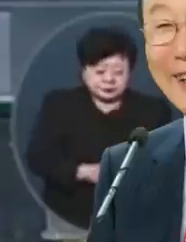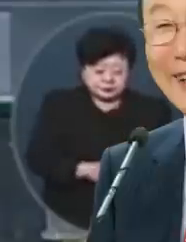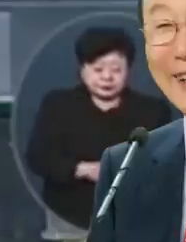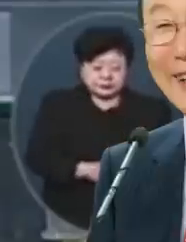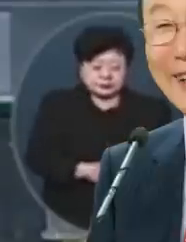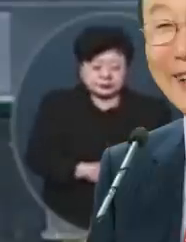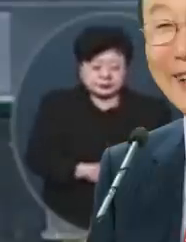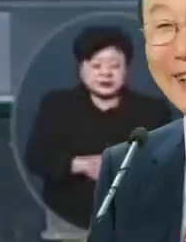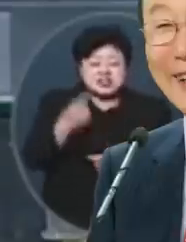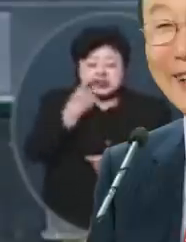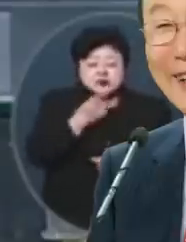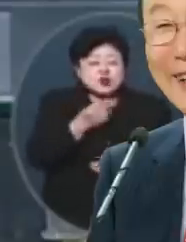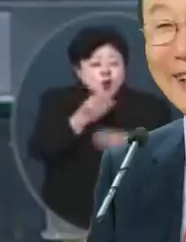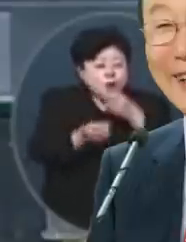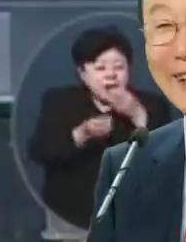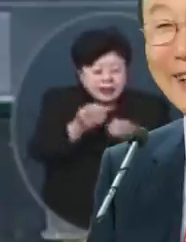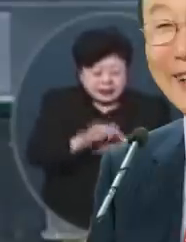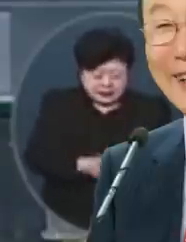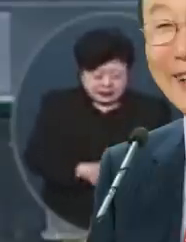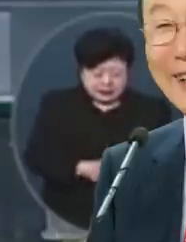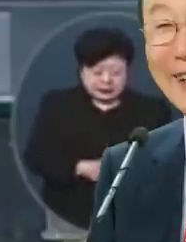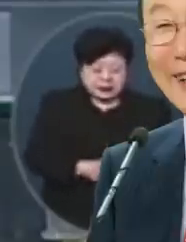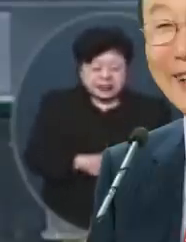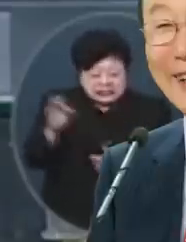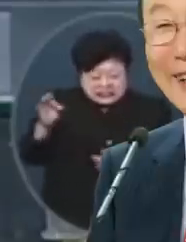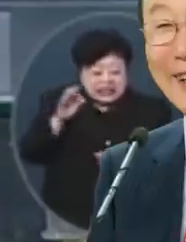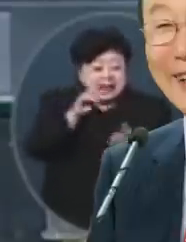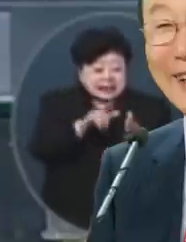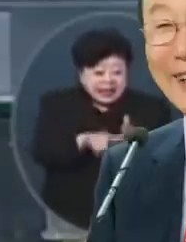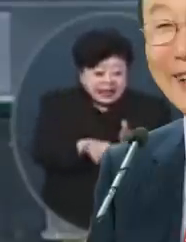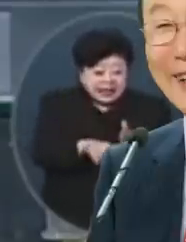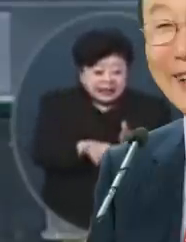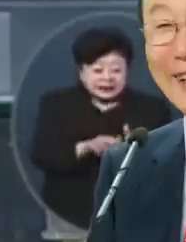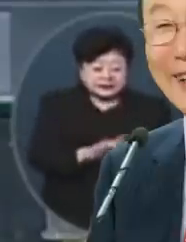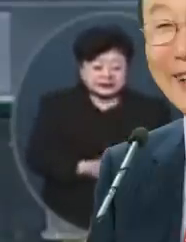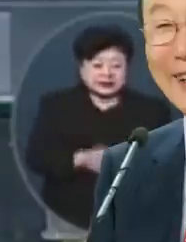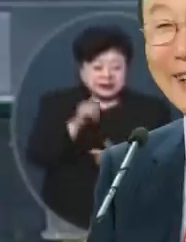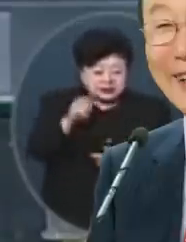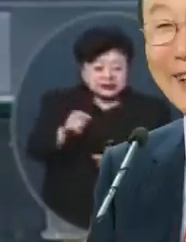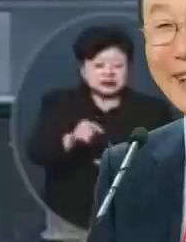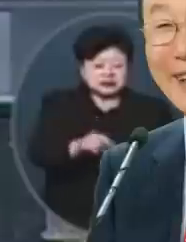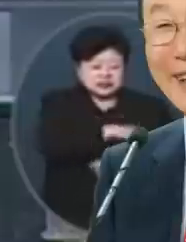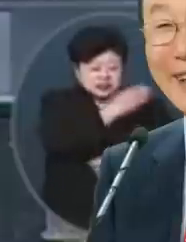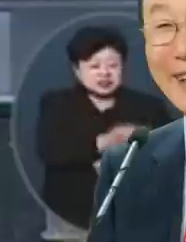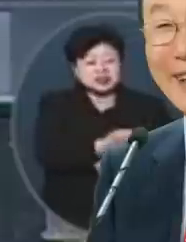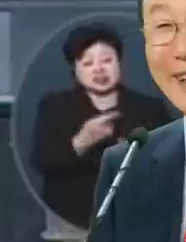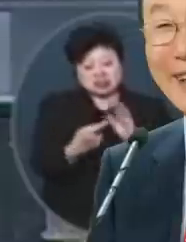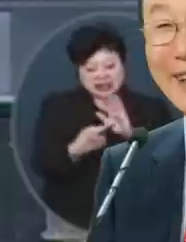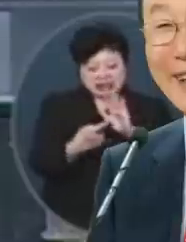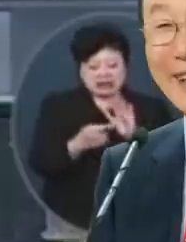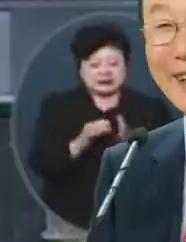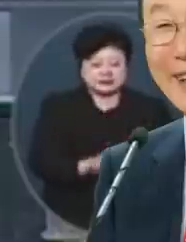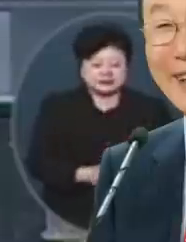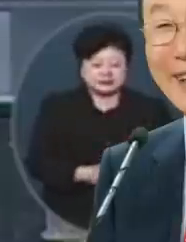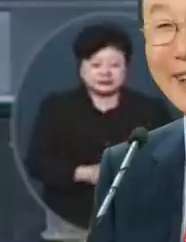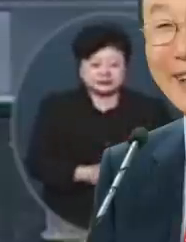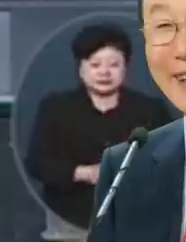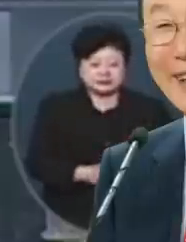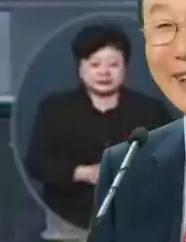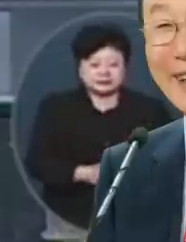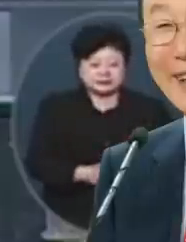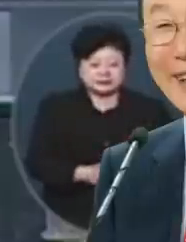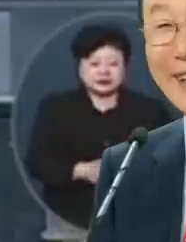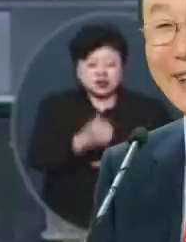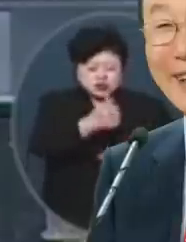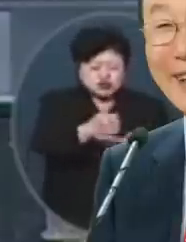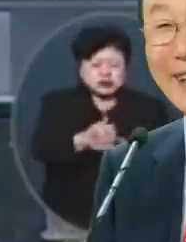사역을 입술로 고백을 하고 시인을 하면 그것이 굉장한 능력이 되는 것입니다. 한번 따라 말씀해 주시죠.